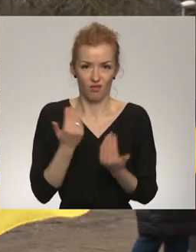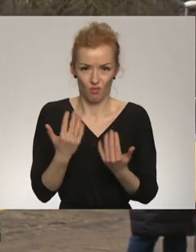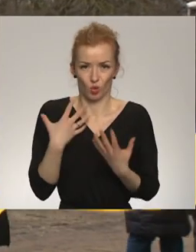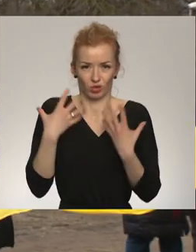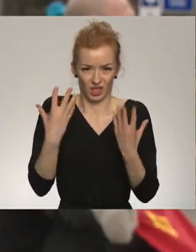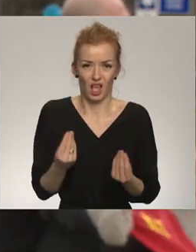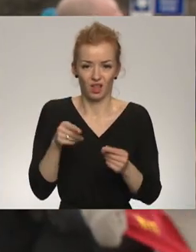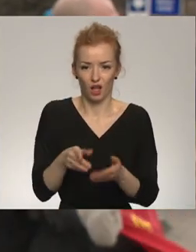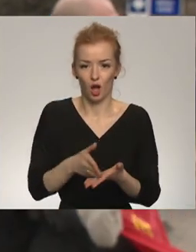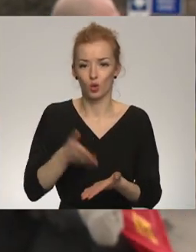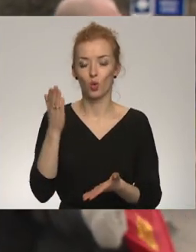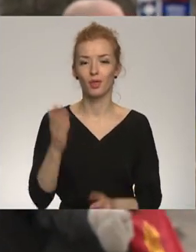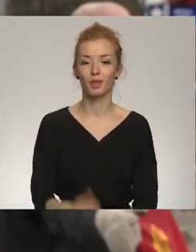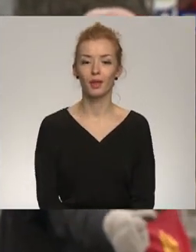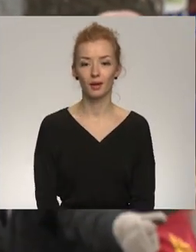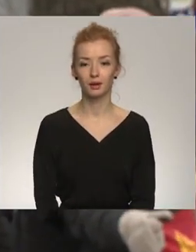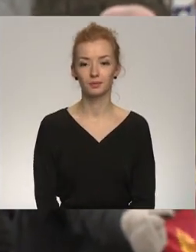tā ir notikta.